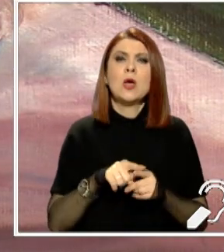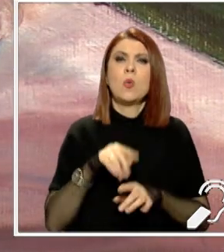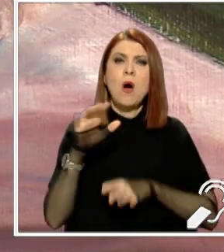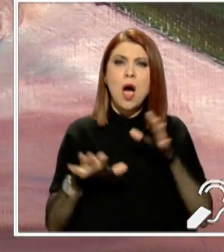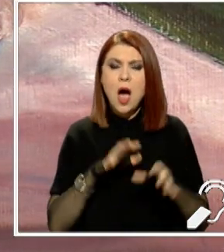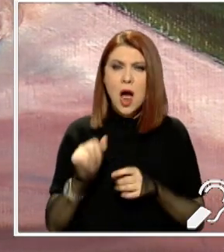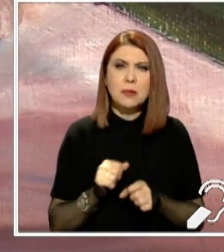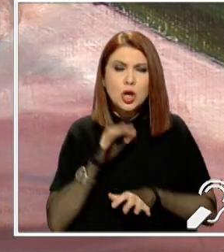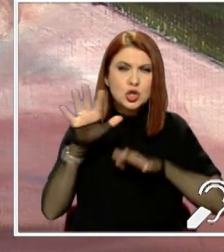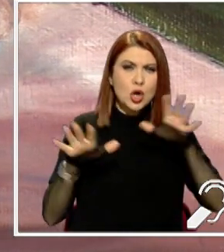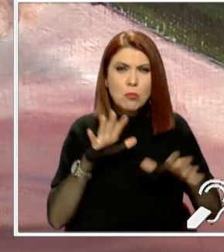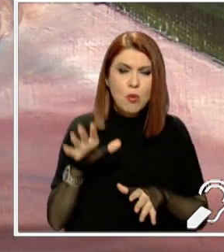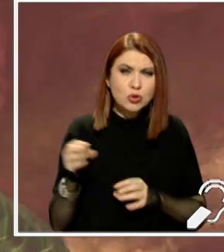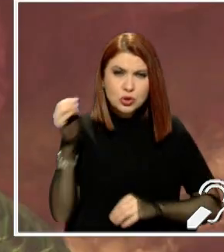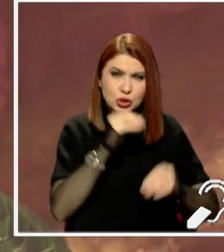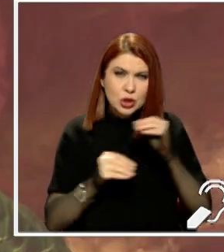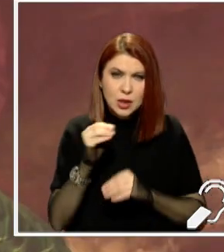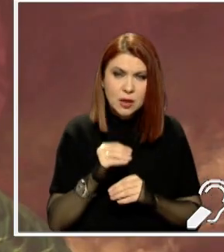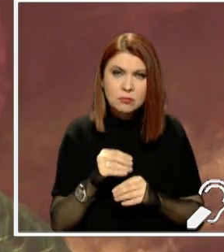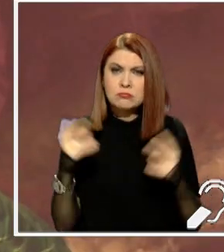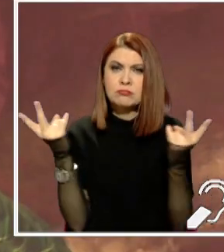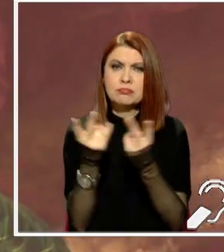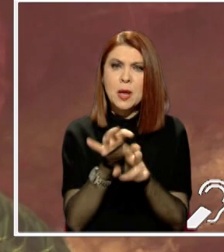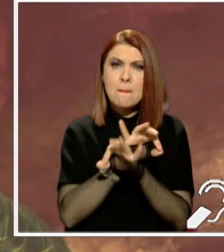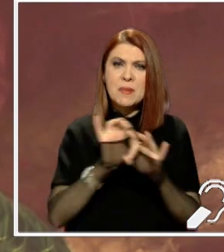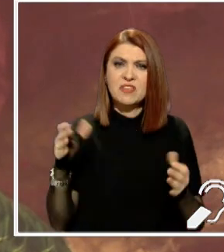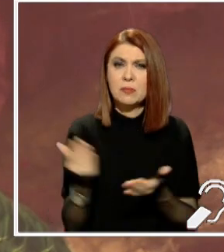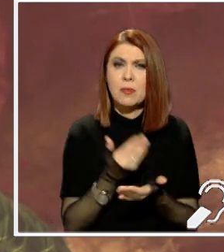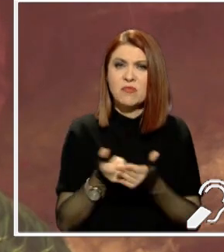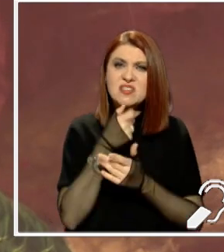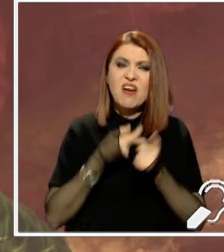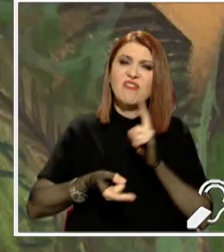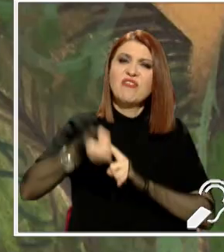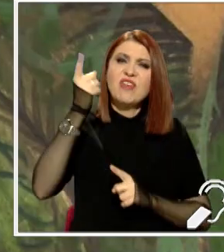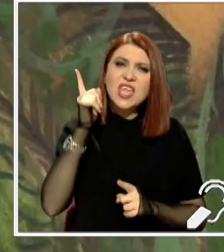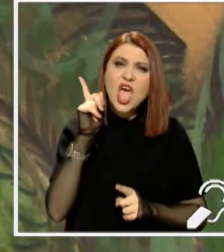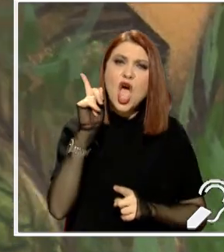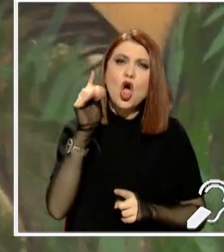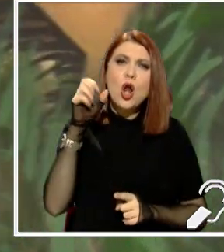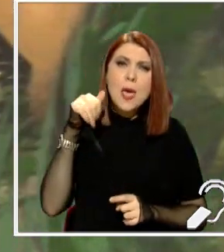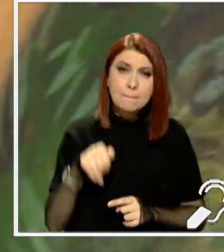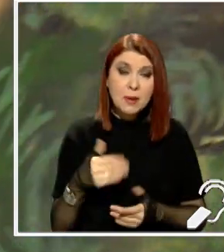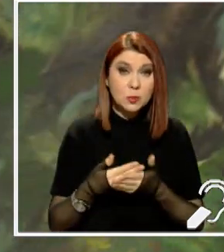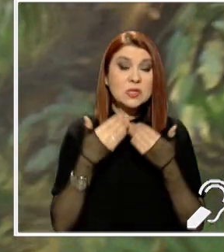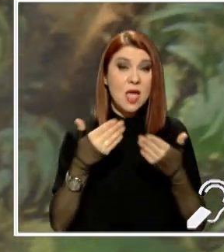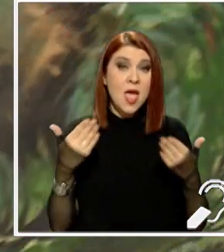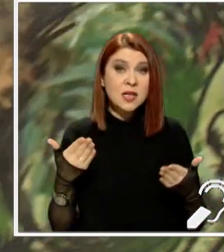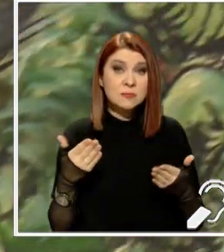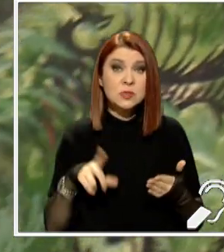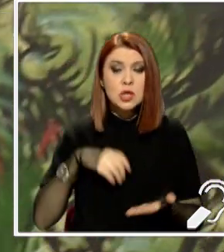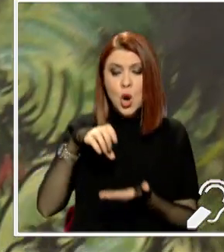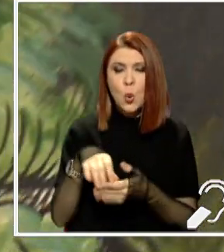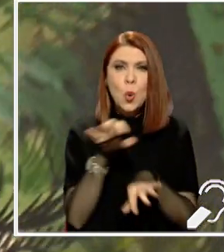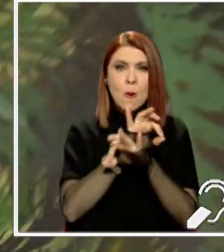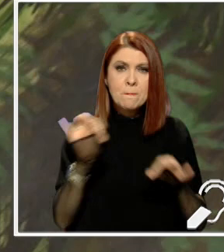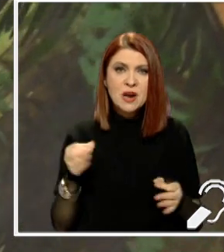monștri imaginați în decoruri tenebroase s-au pliat perfect pe povestea veche a golemului. Iată de ce expoziția a constituit cadrul